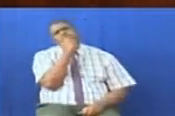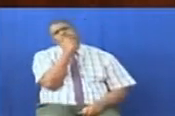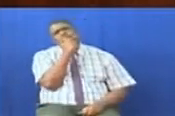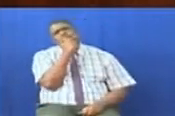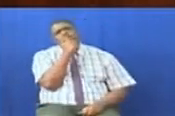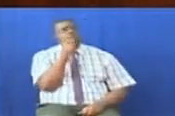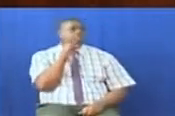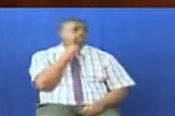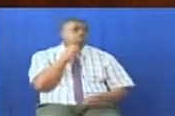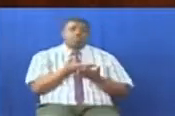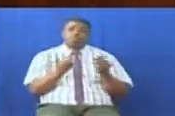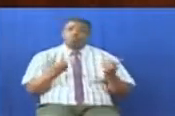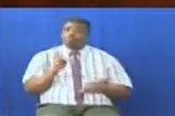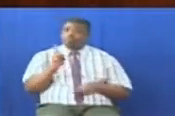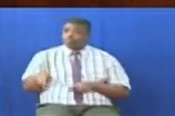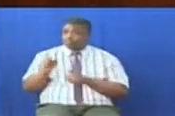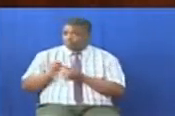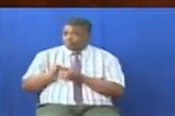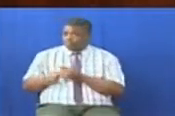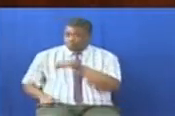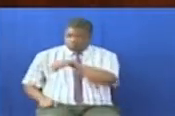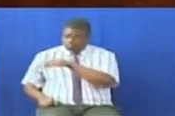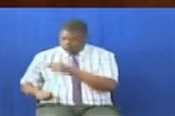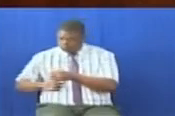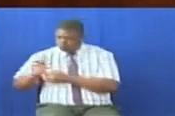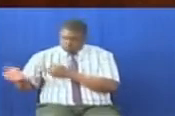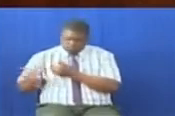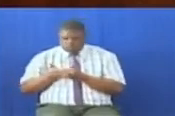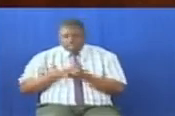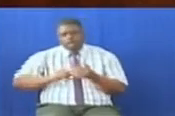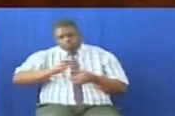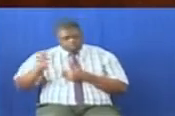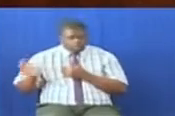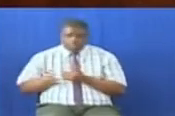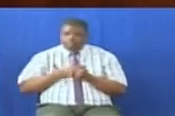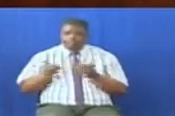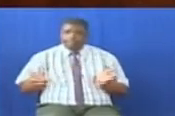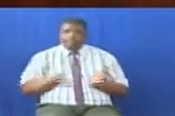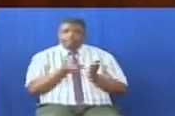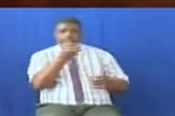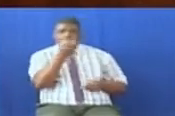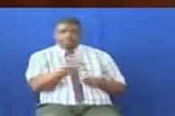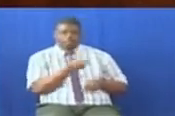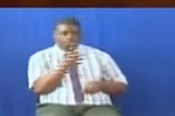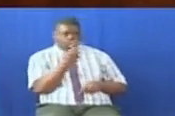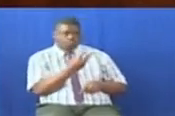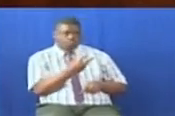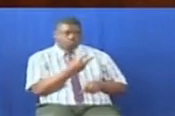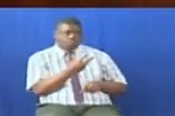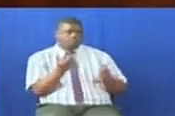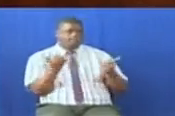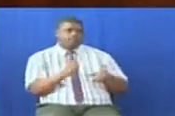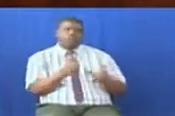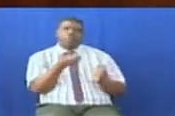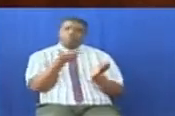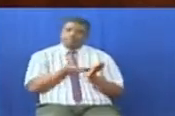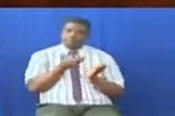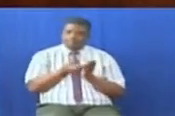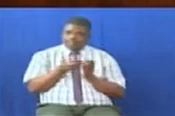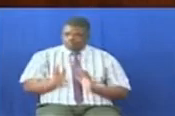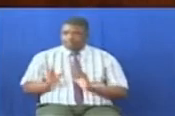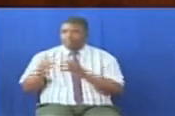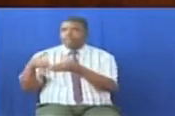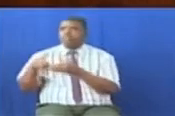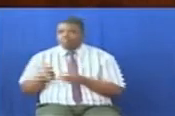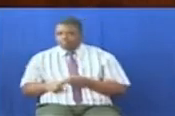sasa, kwa sababu haya mambo yamekuwa yakijirudia, na bahati mbaya sijaona pendekezo la kamati